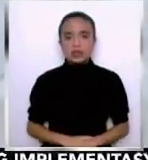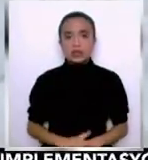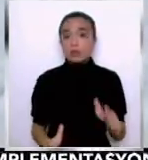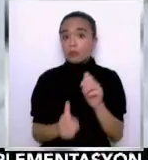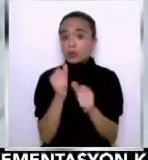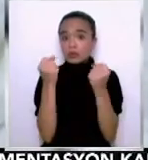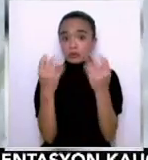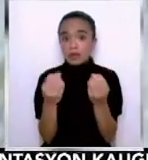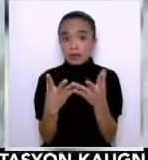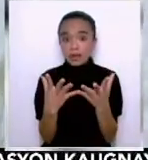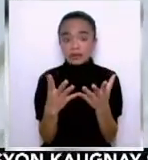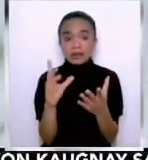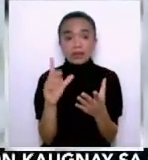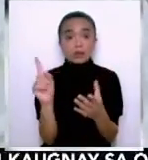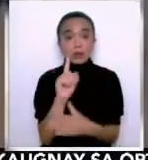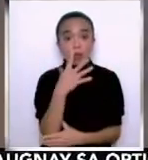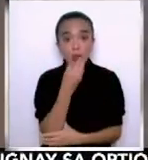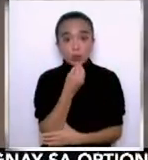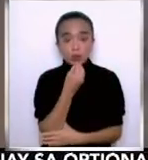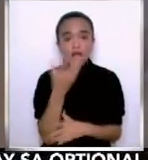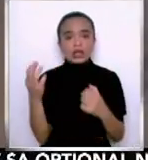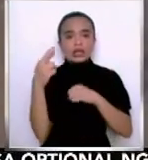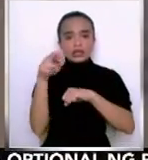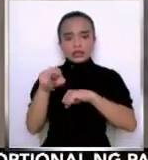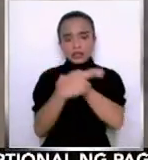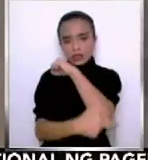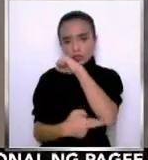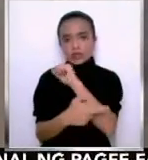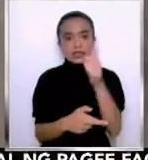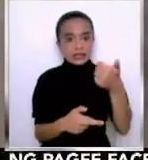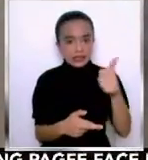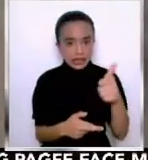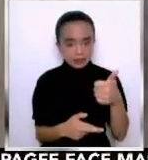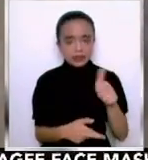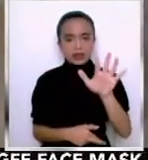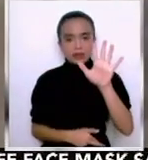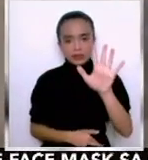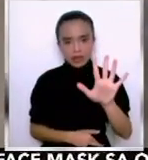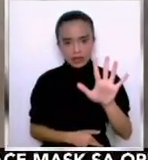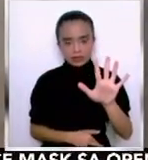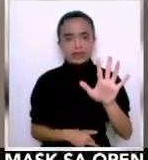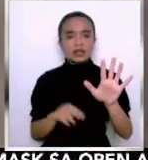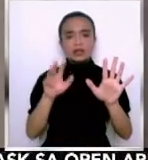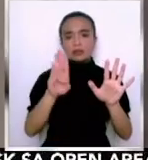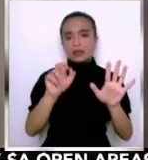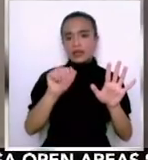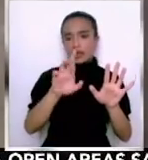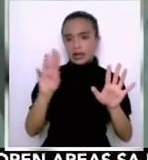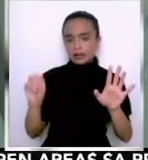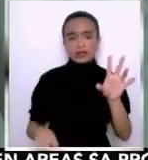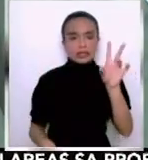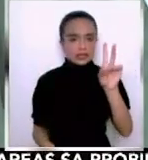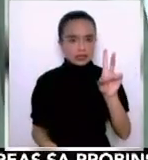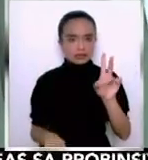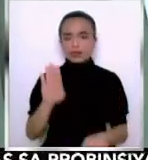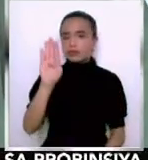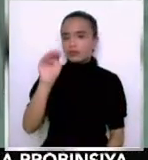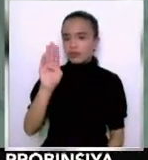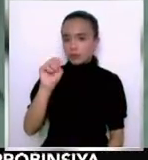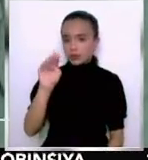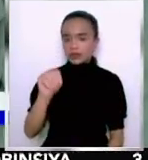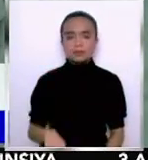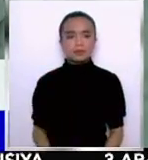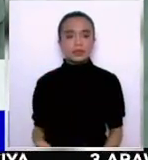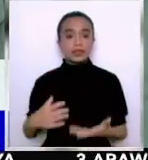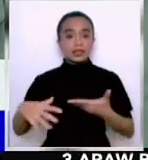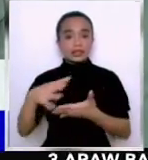ito ay nasa Regions 10, 5, BARMM, Region 7 at 4A. Based on the data,